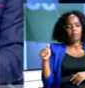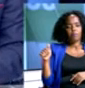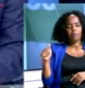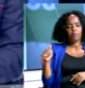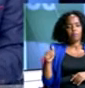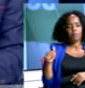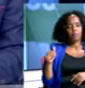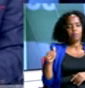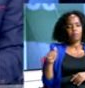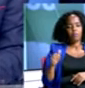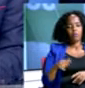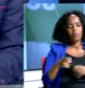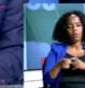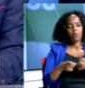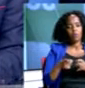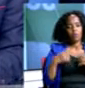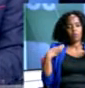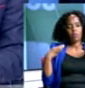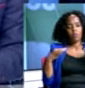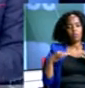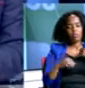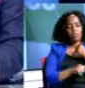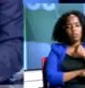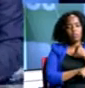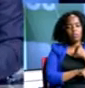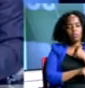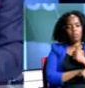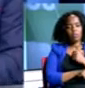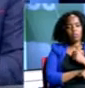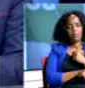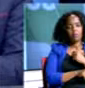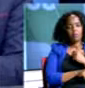Kusa aman jitama, wakana wajira fayya magala salati. Tole.